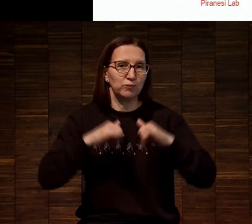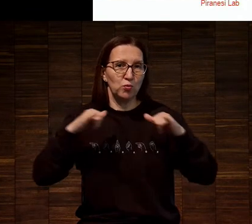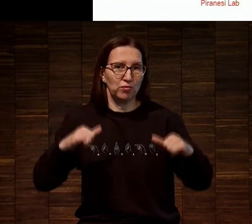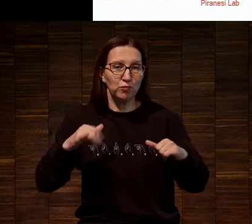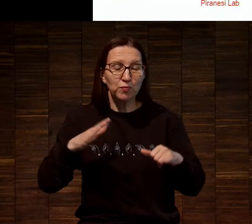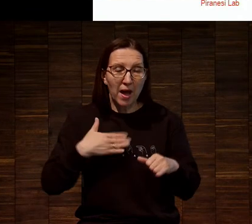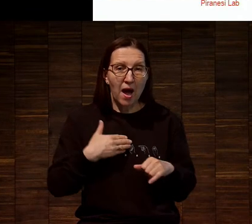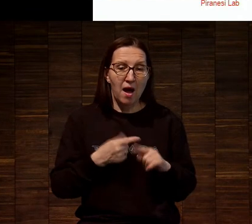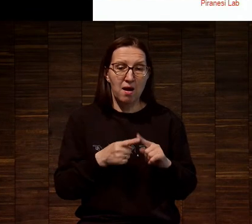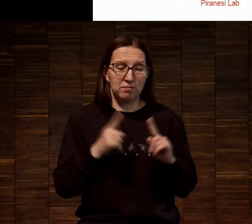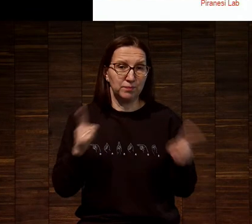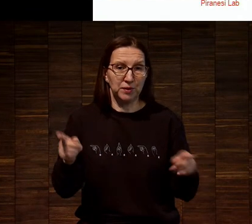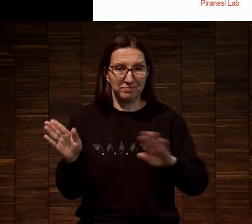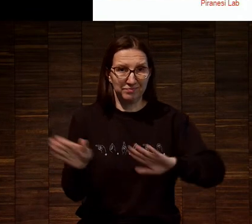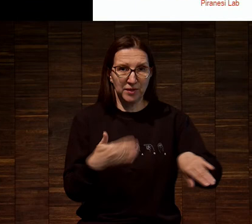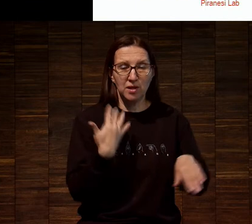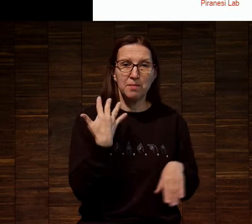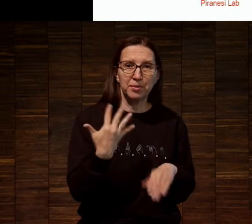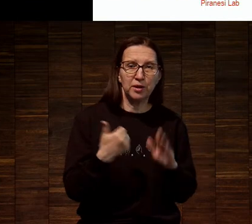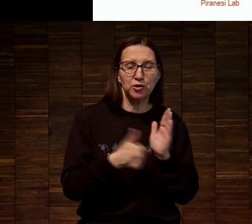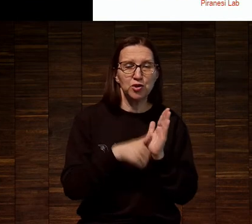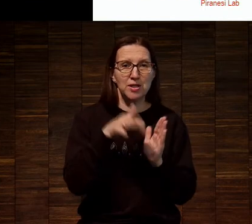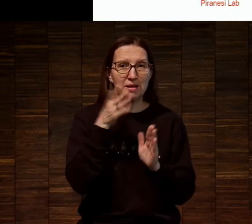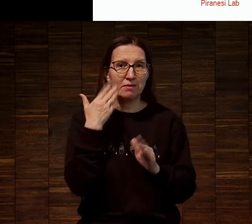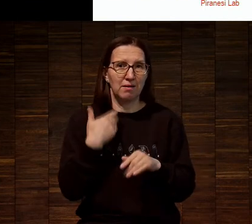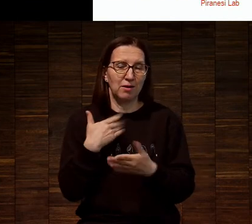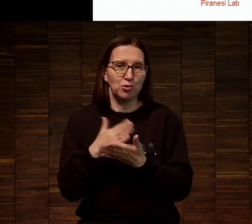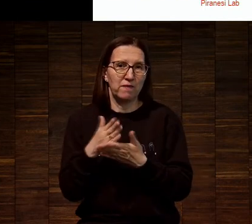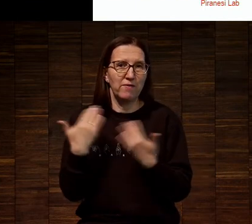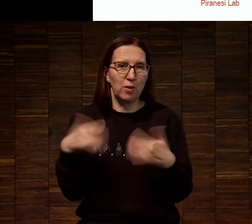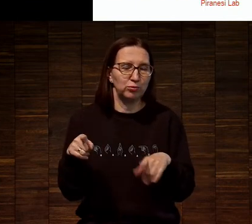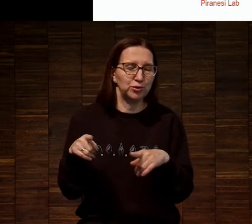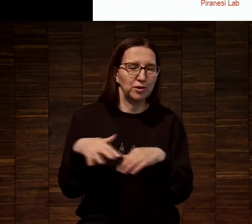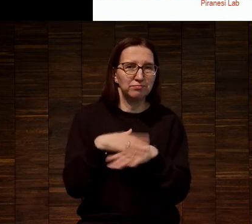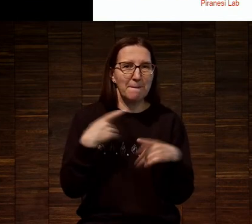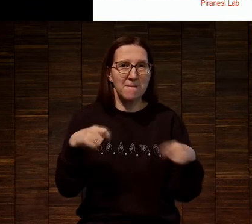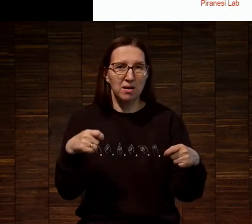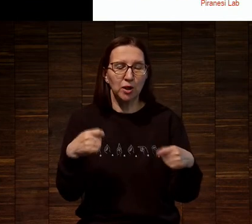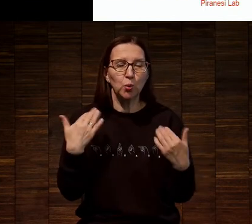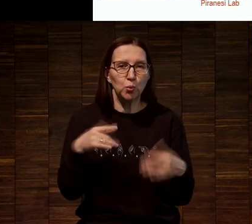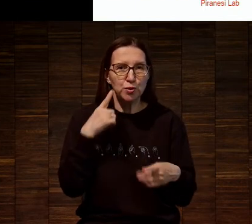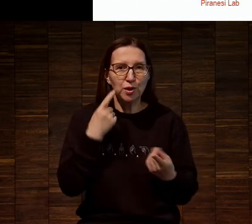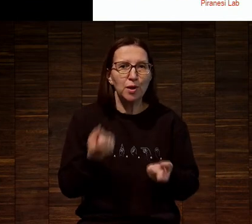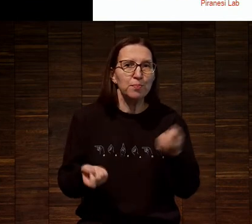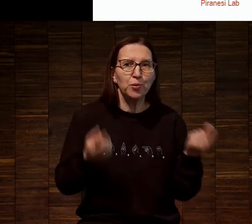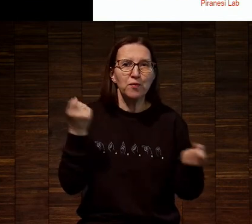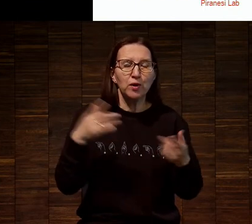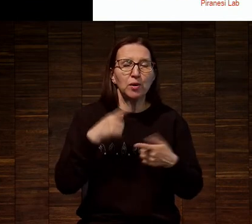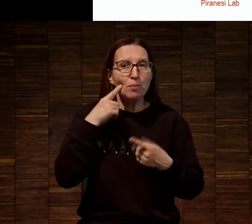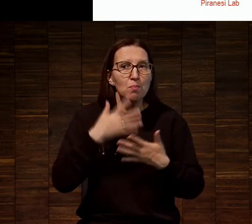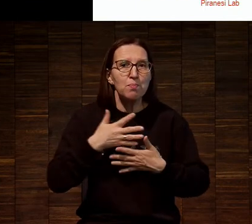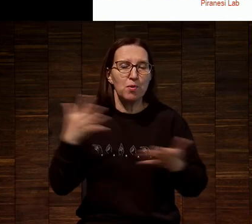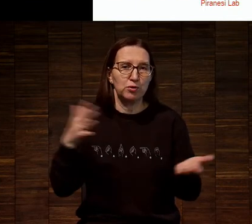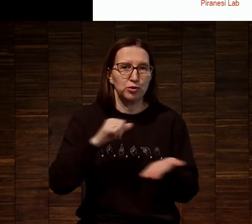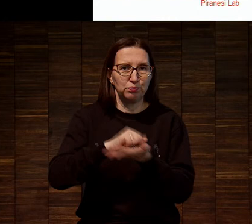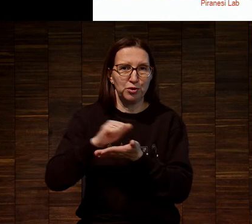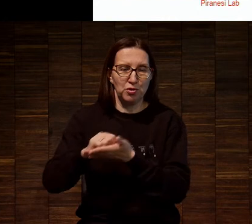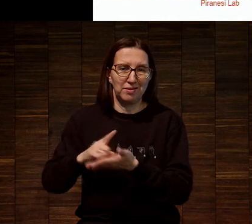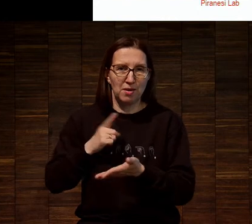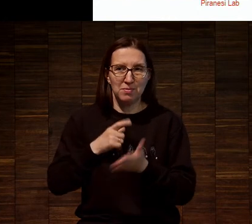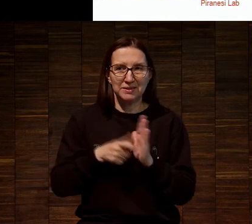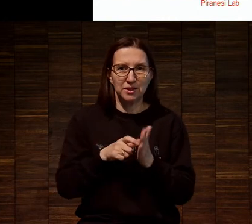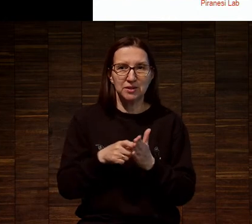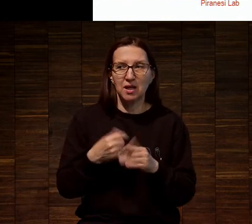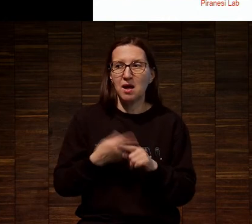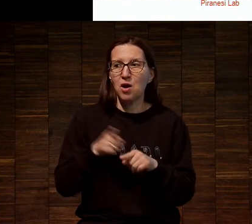что за 5-6 лет, пока маркет существовал, появилось гораздо больше печатных мастерских. Сейчас у нас на картинке